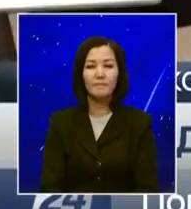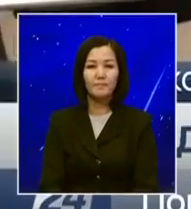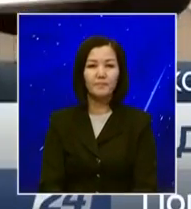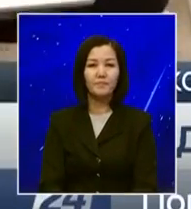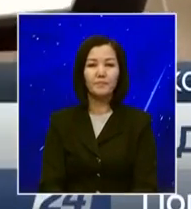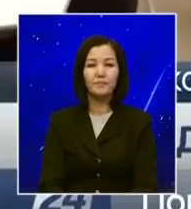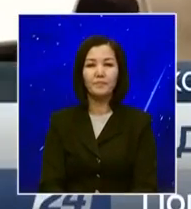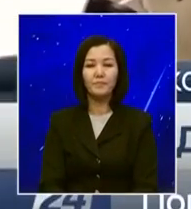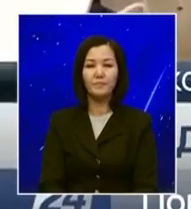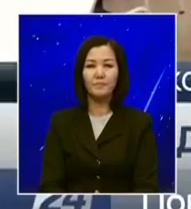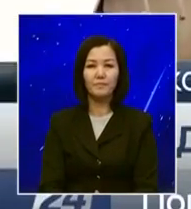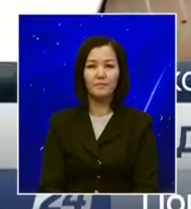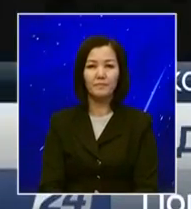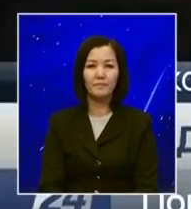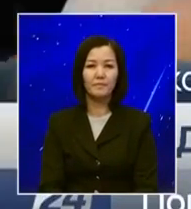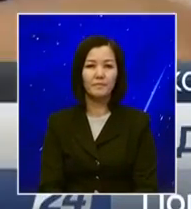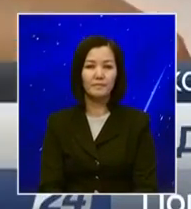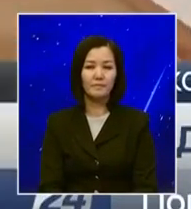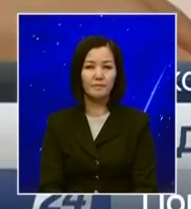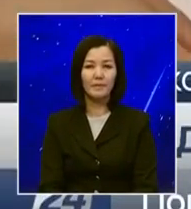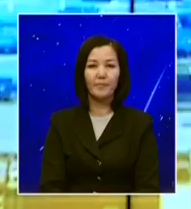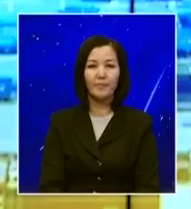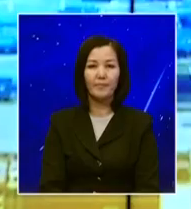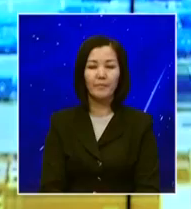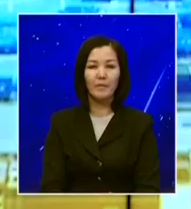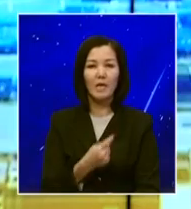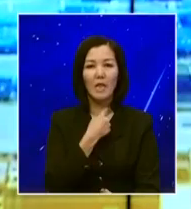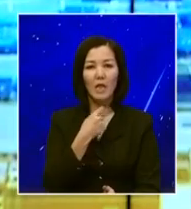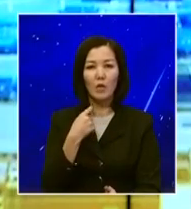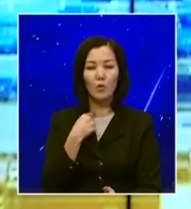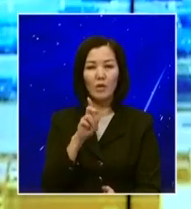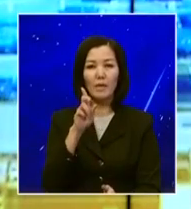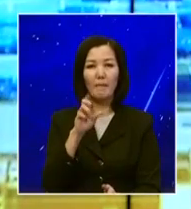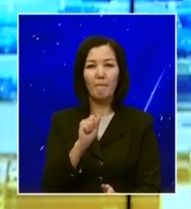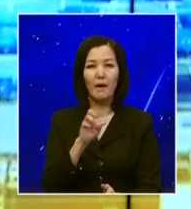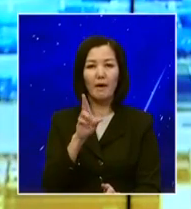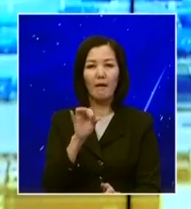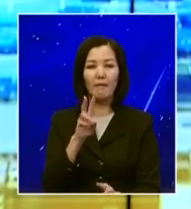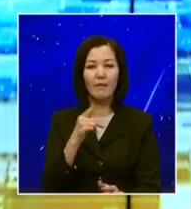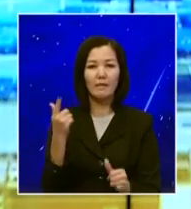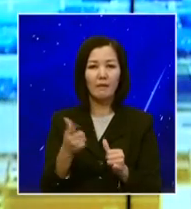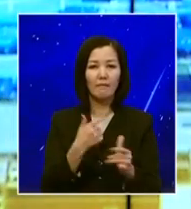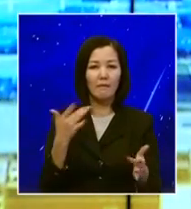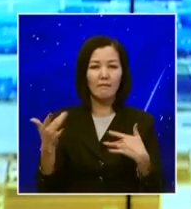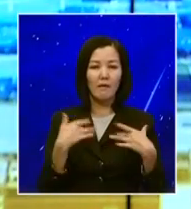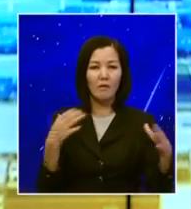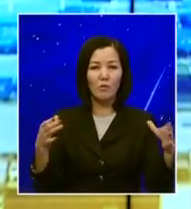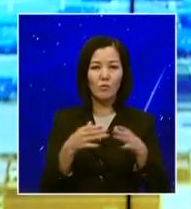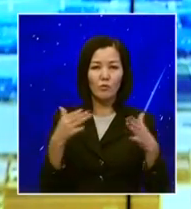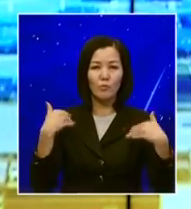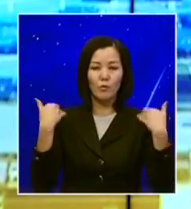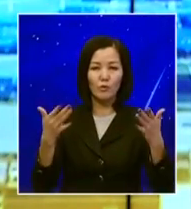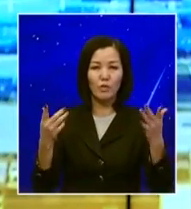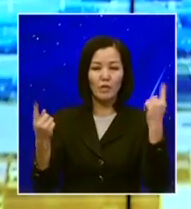Елдана Сәрсенбаева, Ұлан Сергұлы, Жетісу телеарнасы. Талдықорғанда Бақанас театры өнер көрсетті. Өнер ұжымы көрерменге